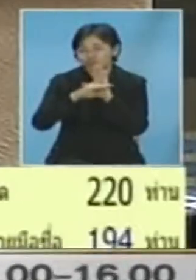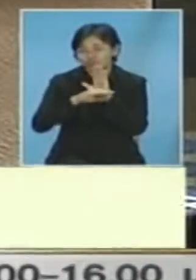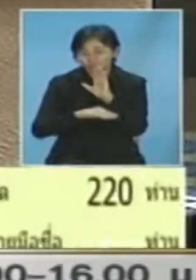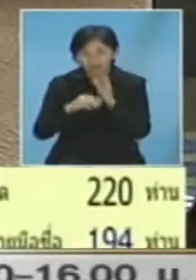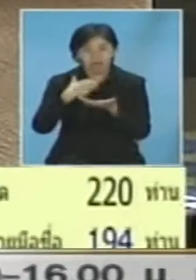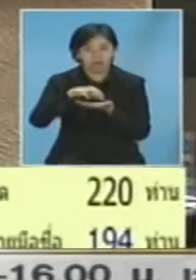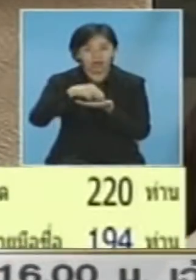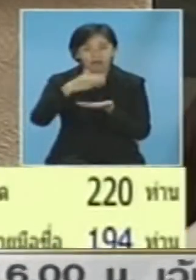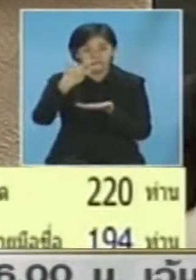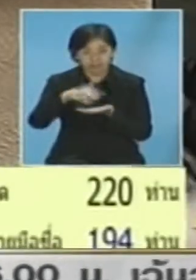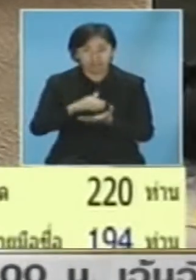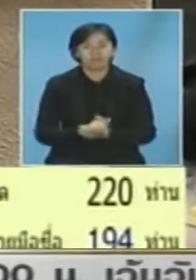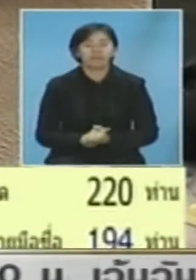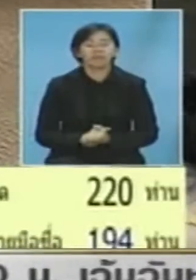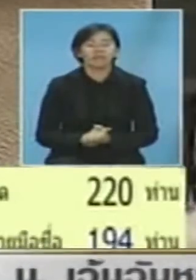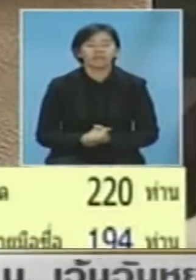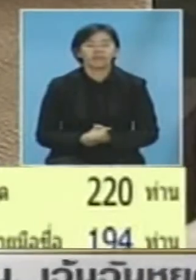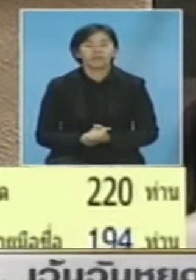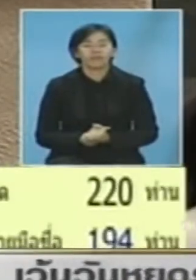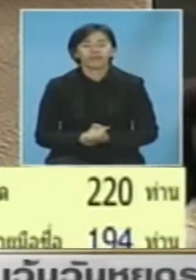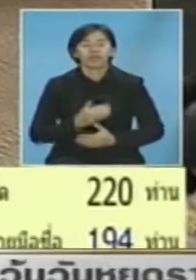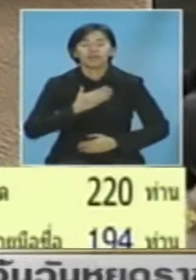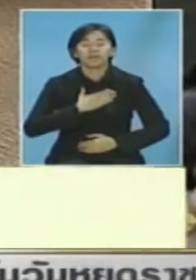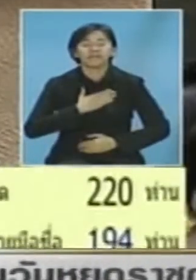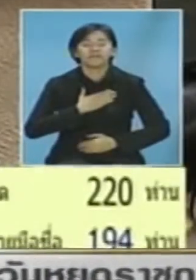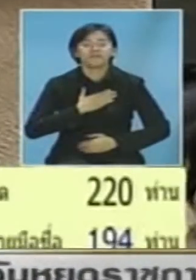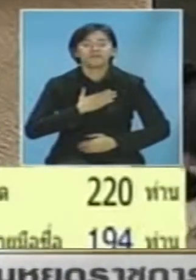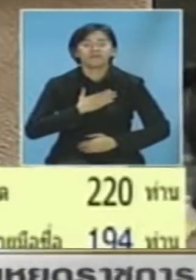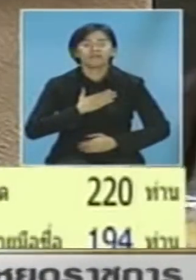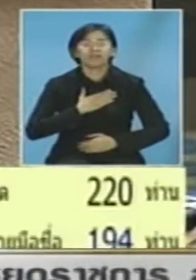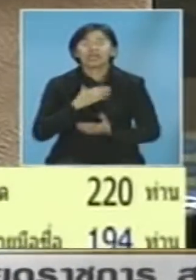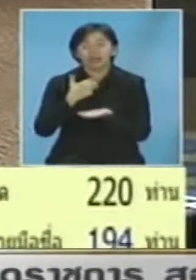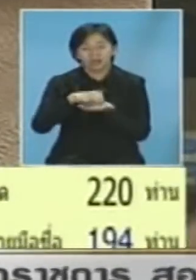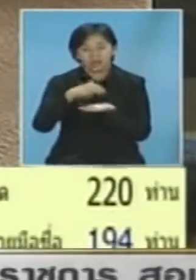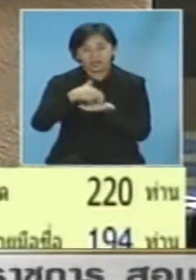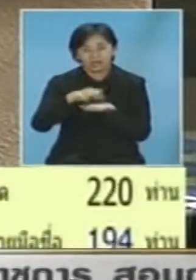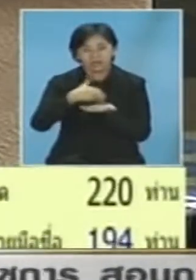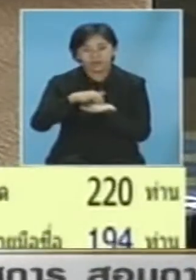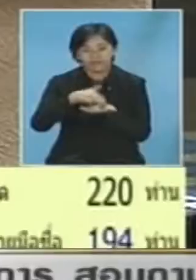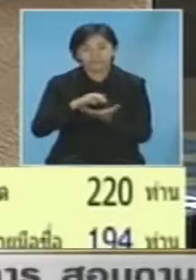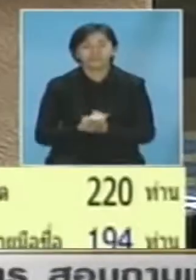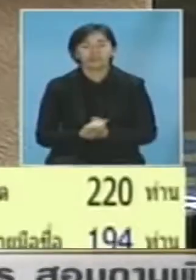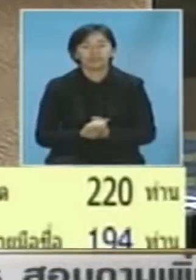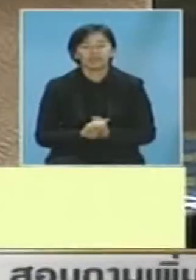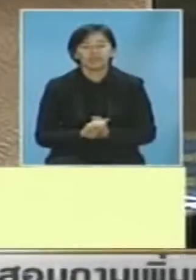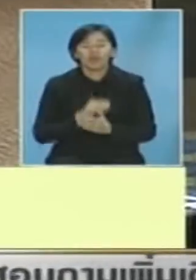นี้กระผมก็ขอกราบเรียนเ